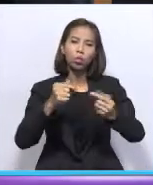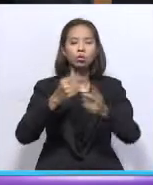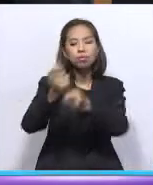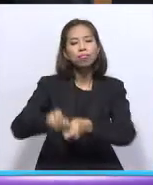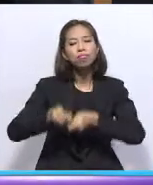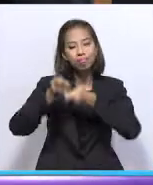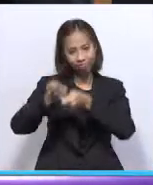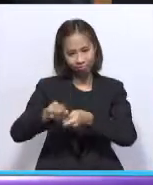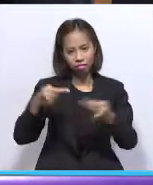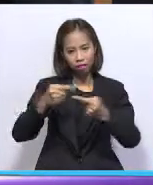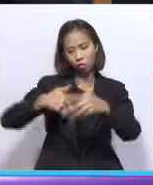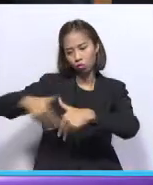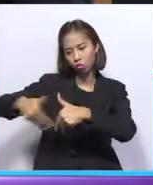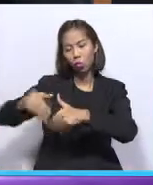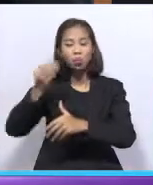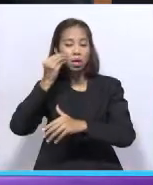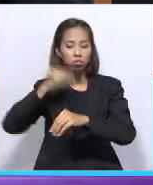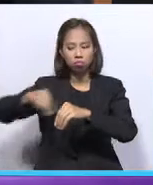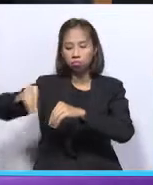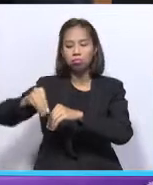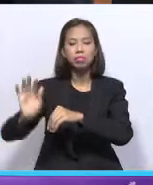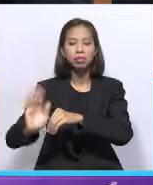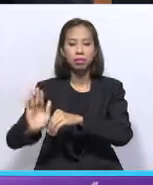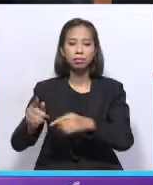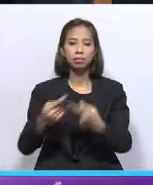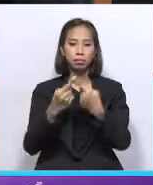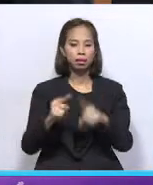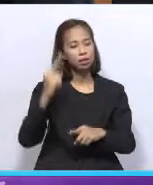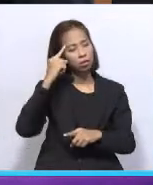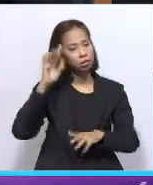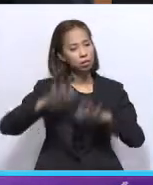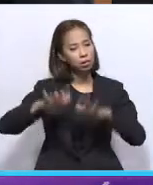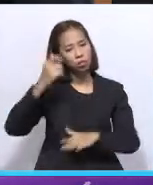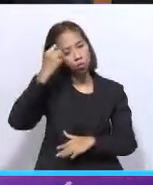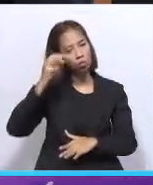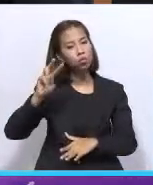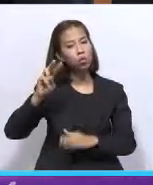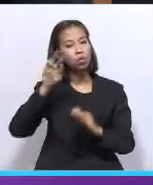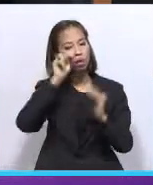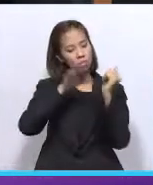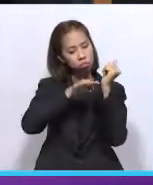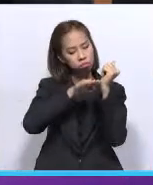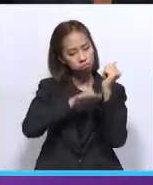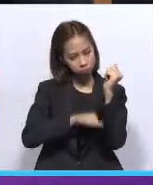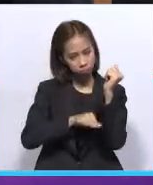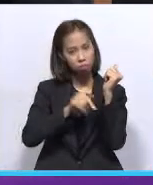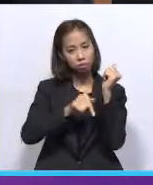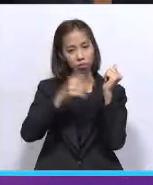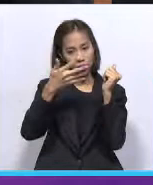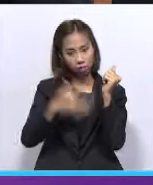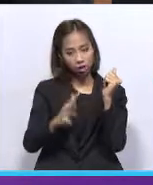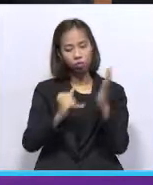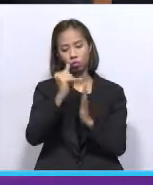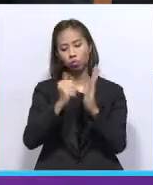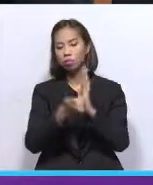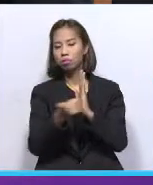เมืองใดอย่างใดนะฮะแล้วก็คิดว่าภายในวันที่อีก2วันนี้ก็คงน่าจะต่ำกว่าตลิ่งแล้วส่วนที่เหลือเนี่ยในจังหวัด